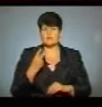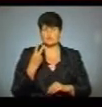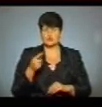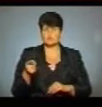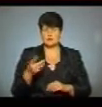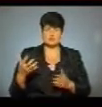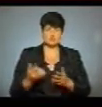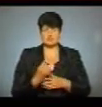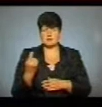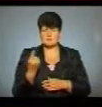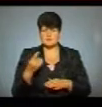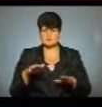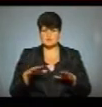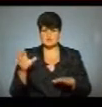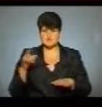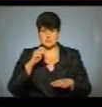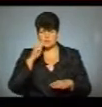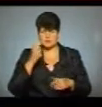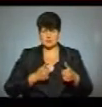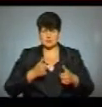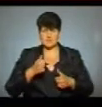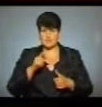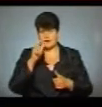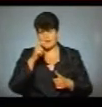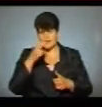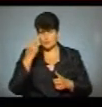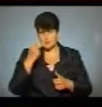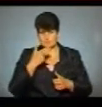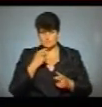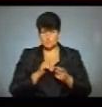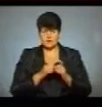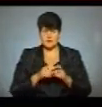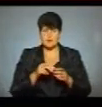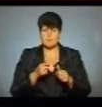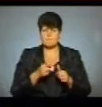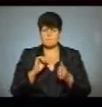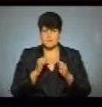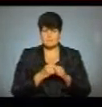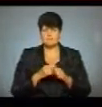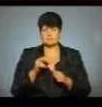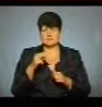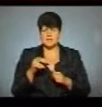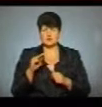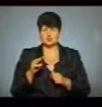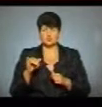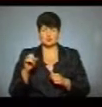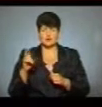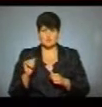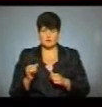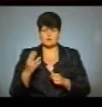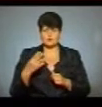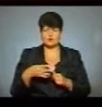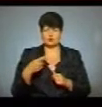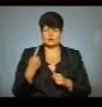здобули перші місця у всеукраїнському турнірі з греко-римської боротьби пам'яті Петра Шулька. У ваговій категорії 41 кілограм